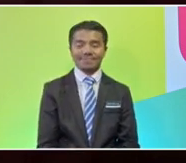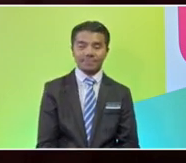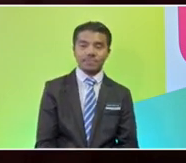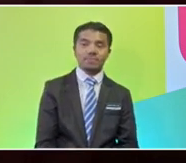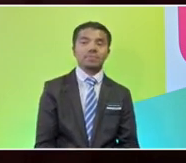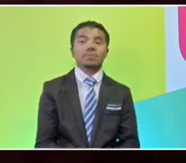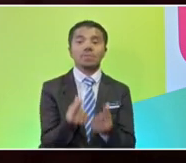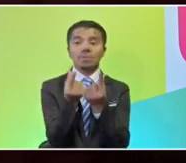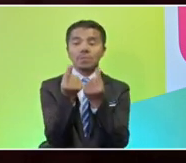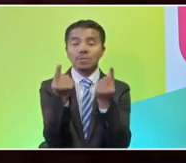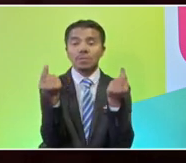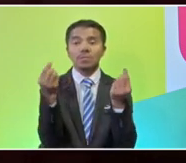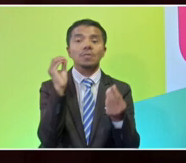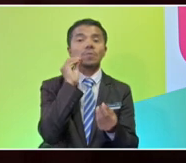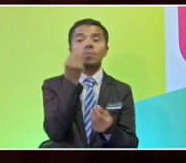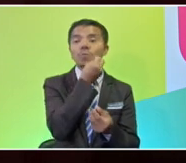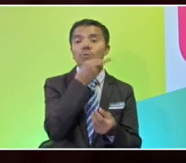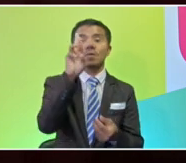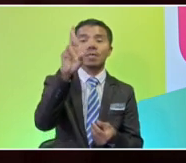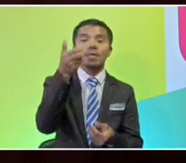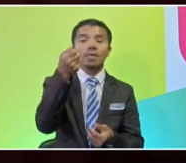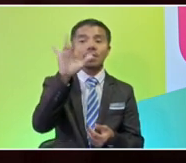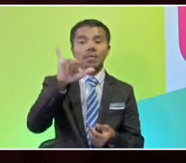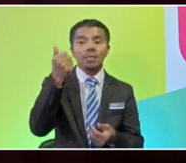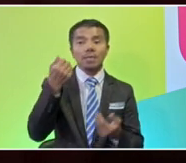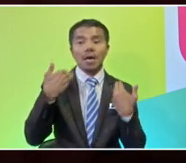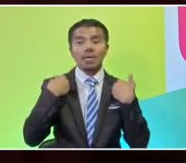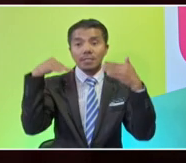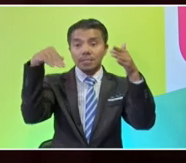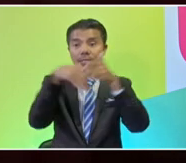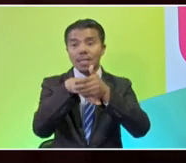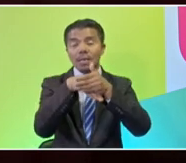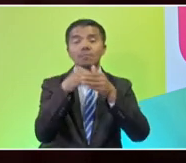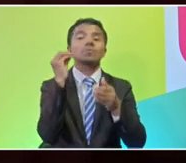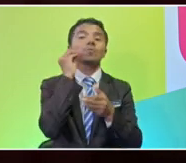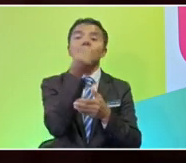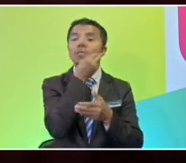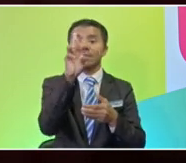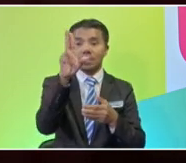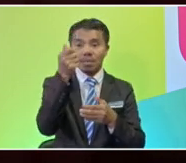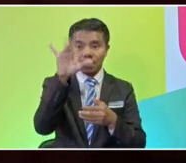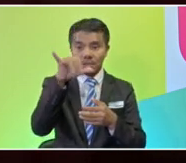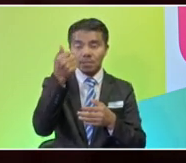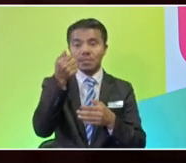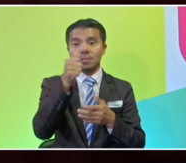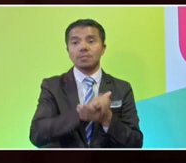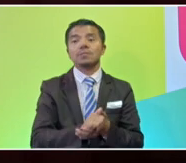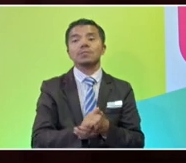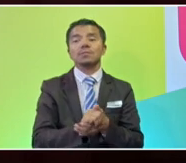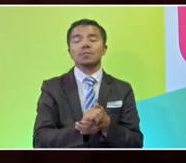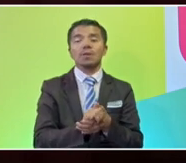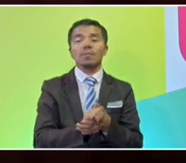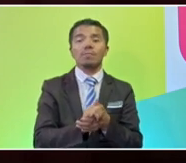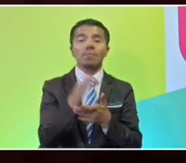ini terdapat di dalam bunga raya Oke seterusnya pokok bunga mawar pokok